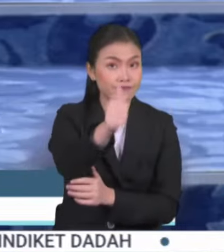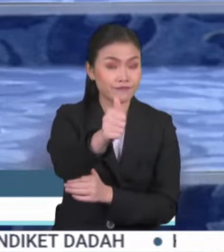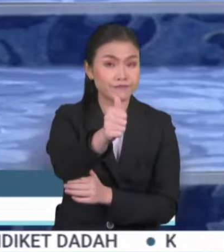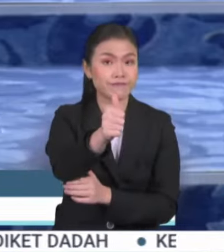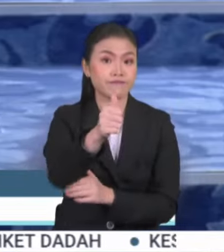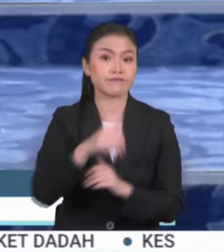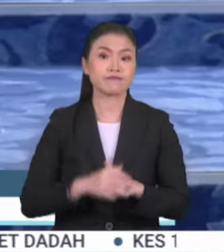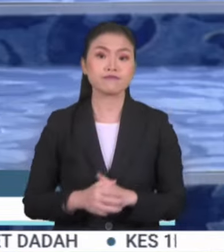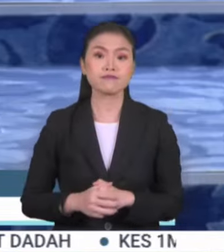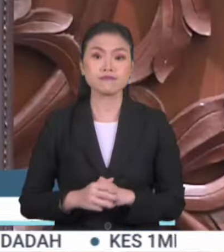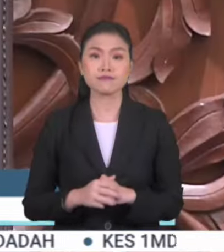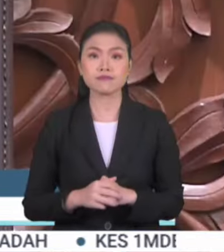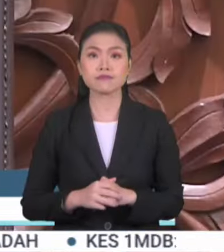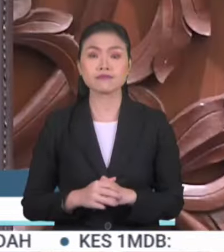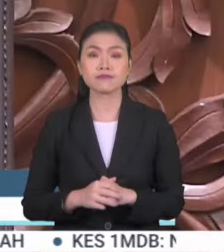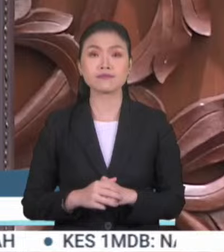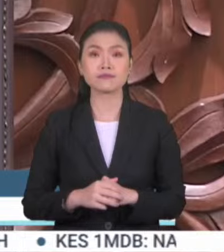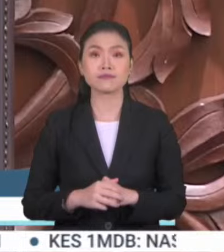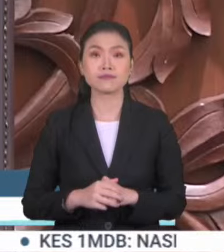perseorangan.